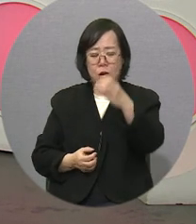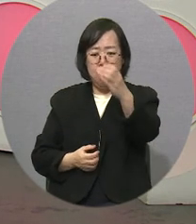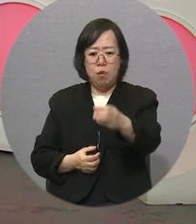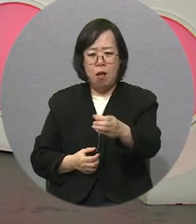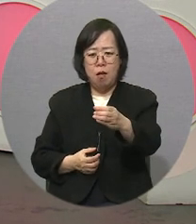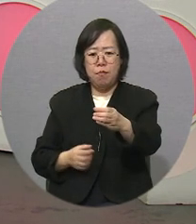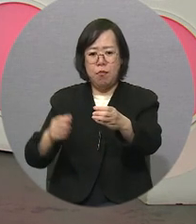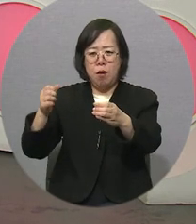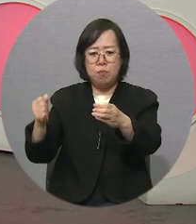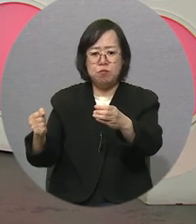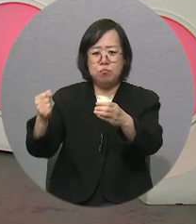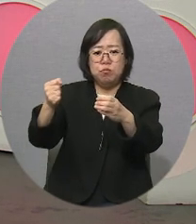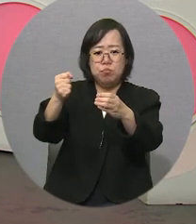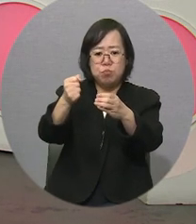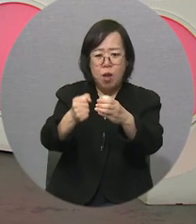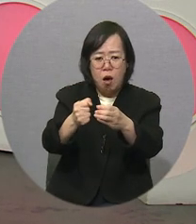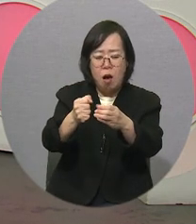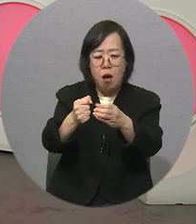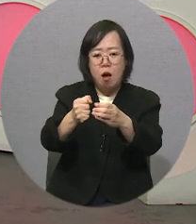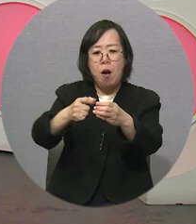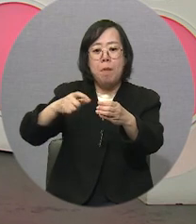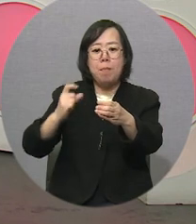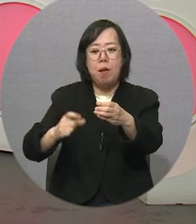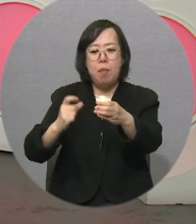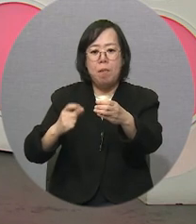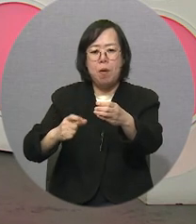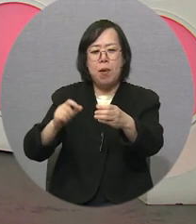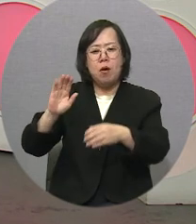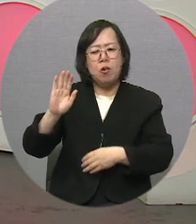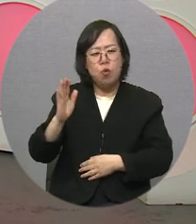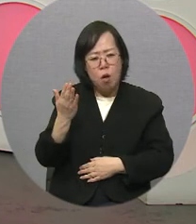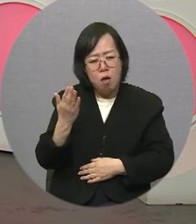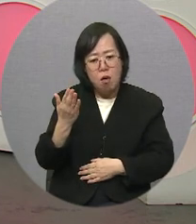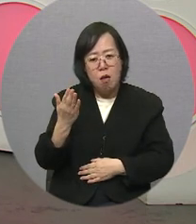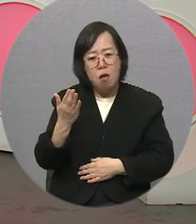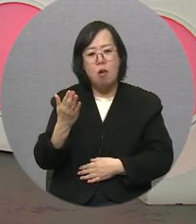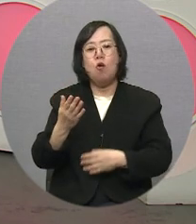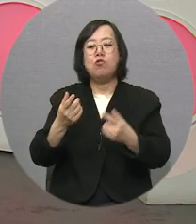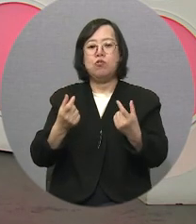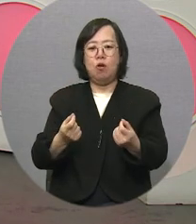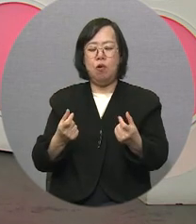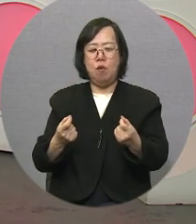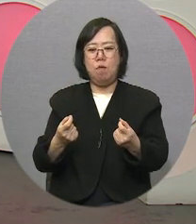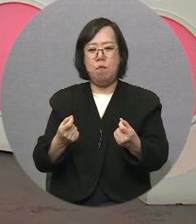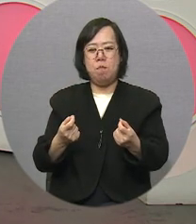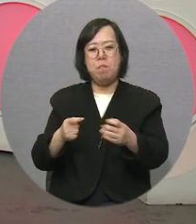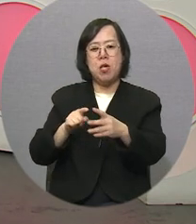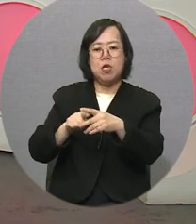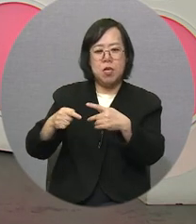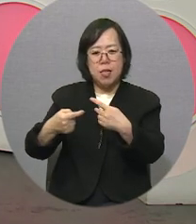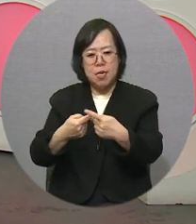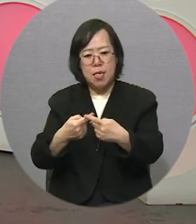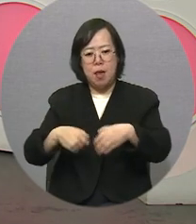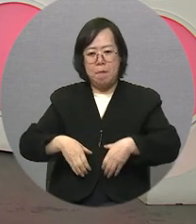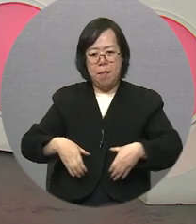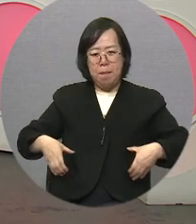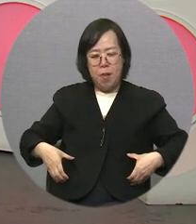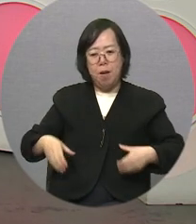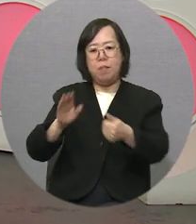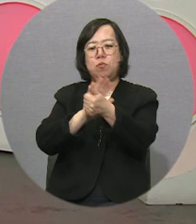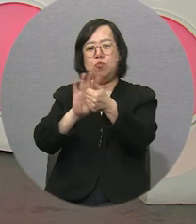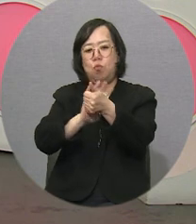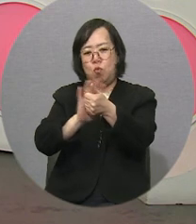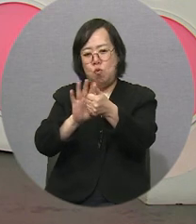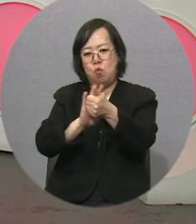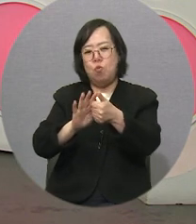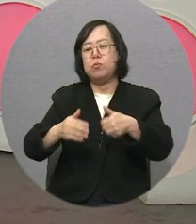과정이 아름다우며 누군가를 이해하고 사랑하는 과정도 이와 동일하지 않을까요?